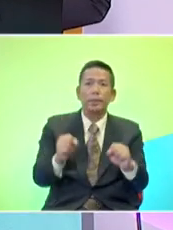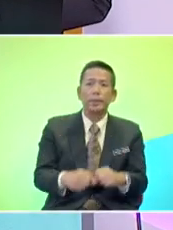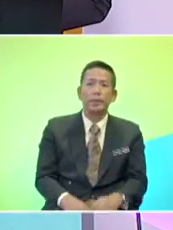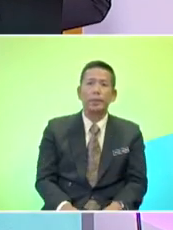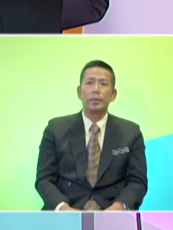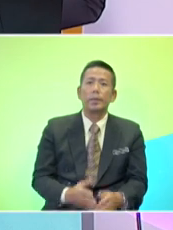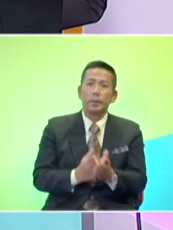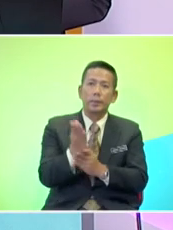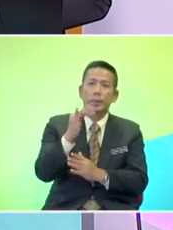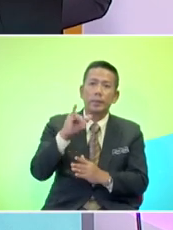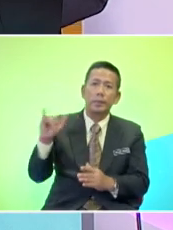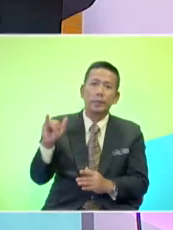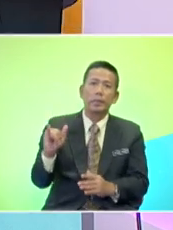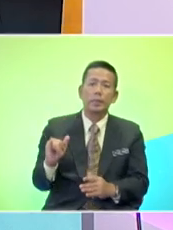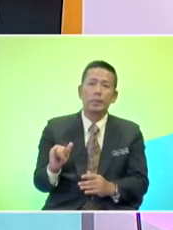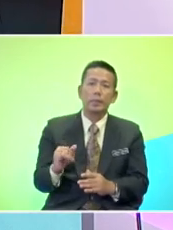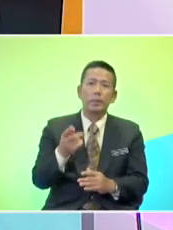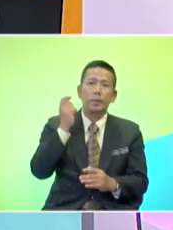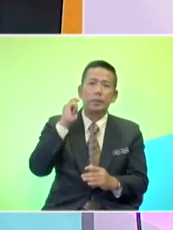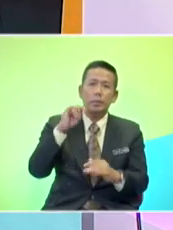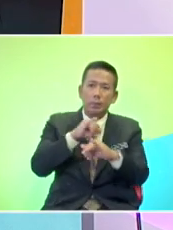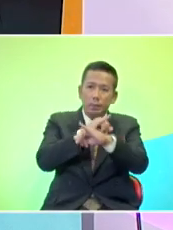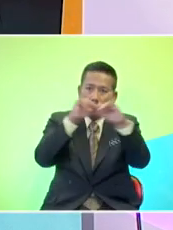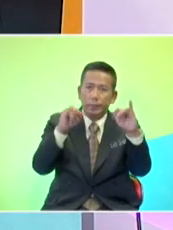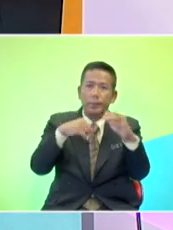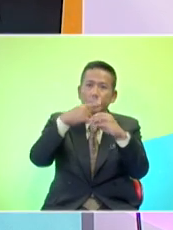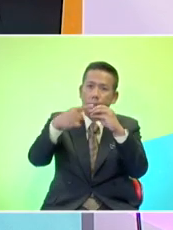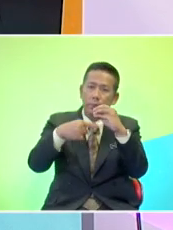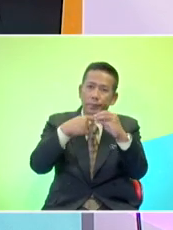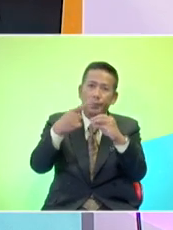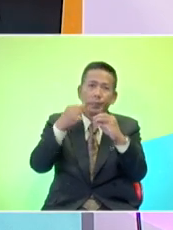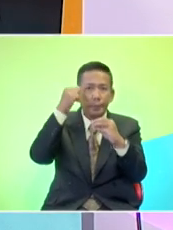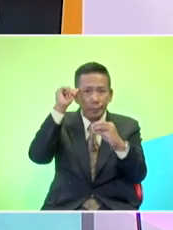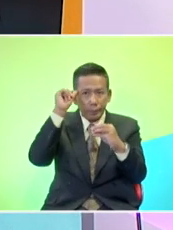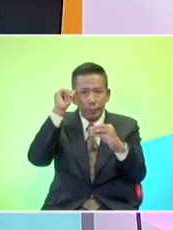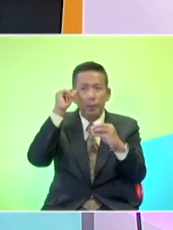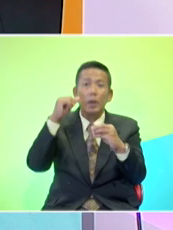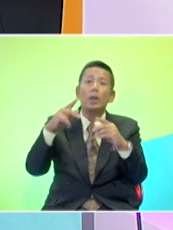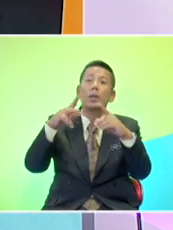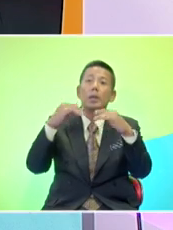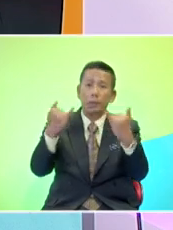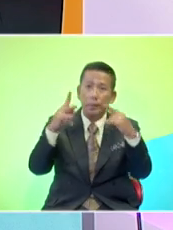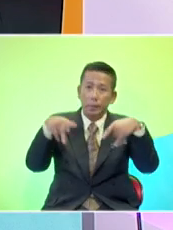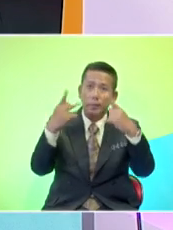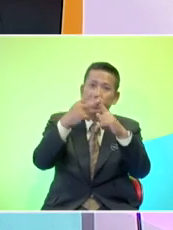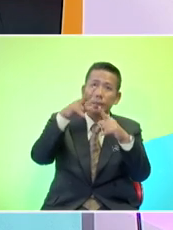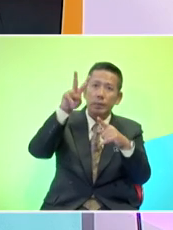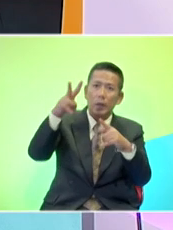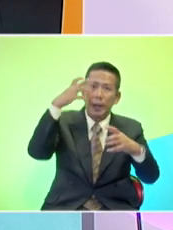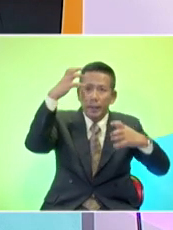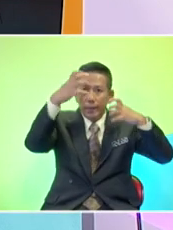seterusnya tadi kita Terangkan tentang persepsi kepada yang kedua yaitu eksplorasi